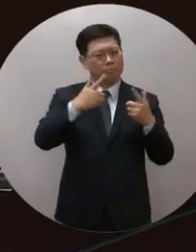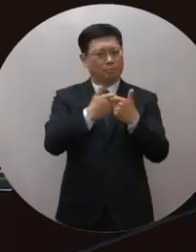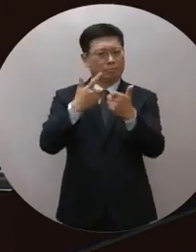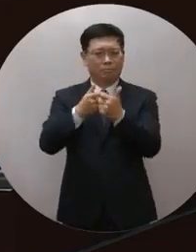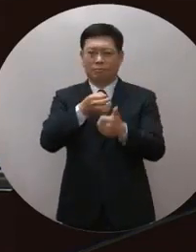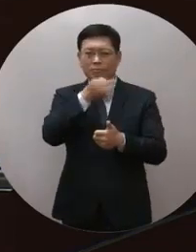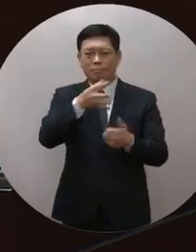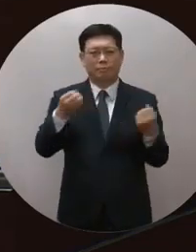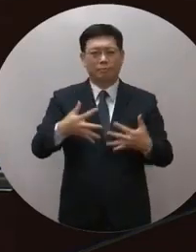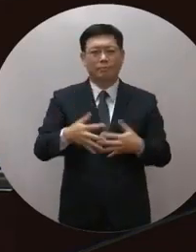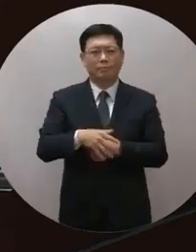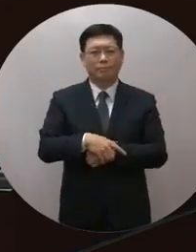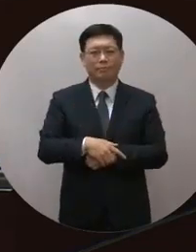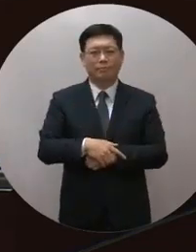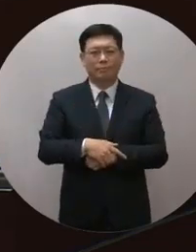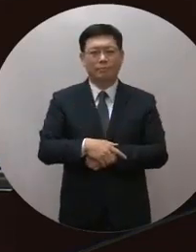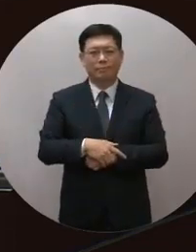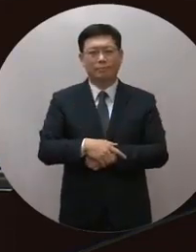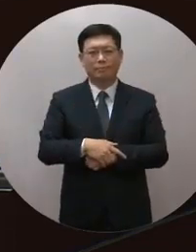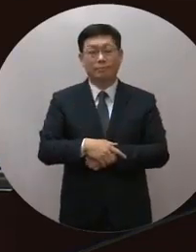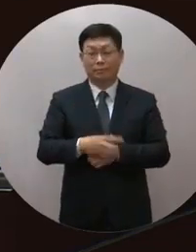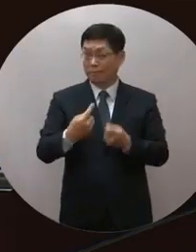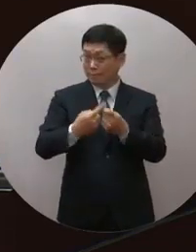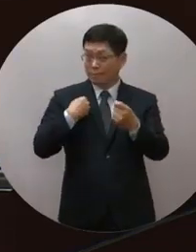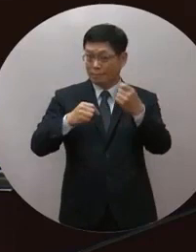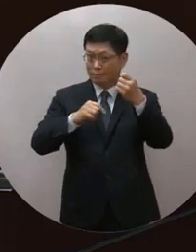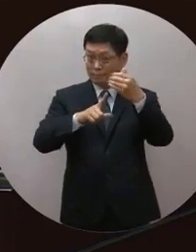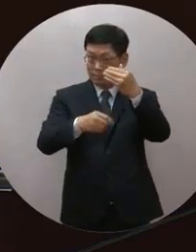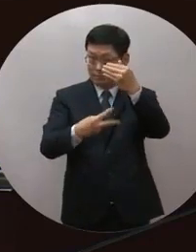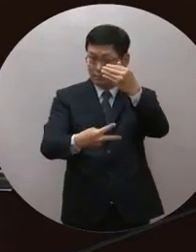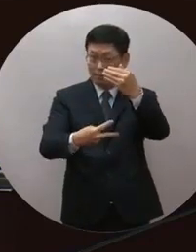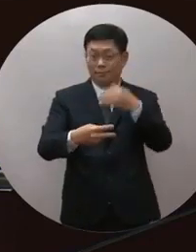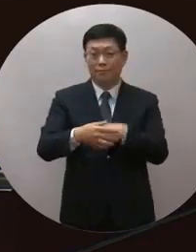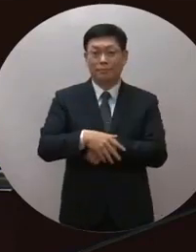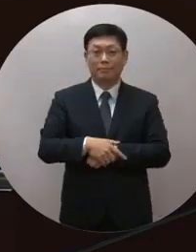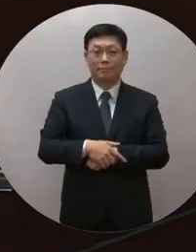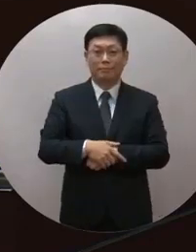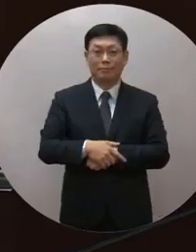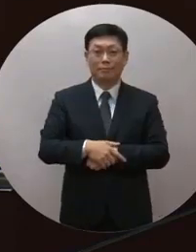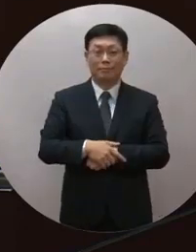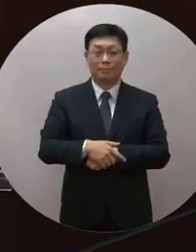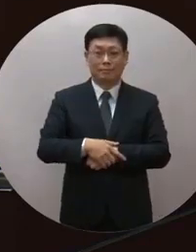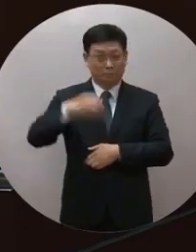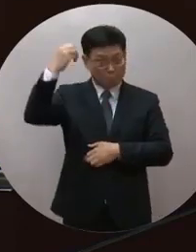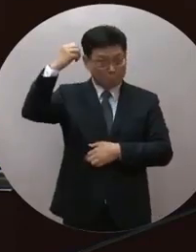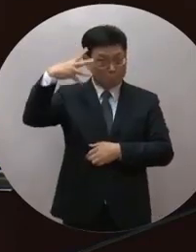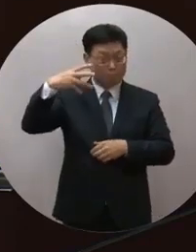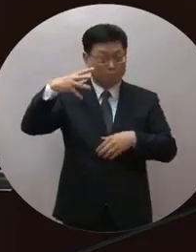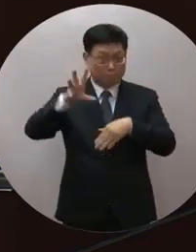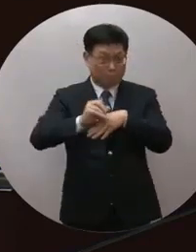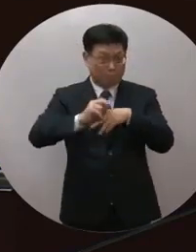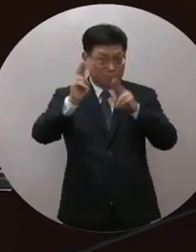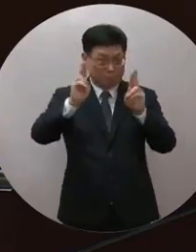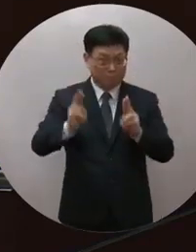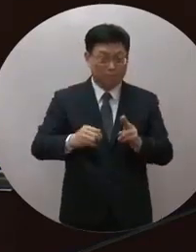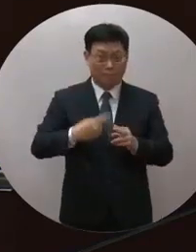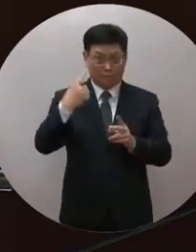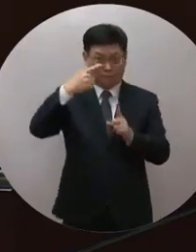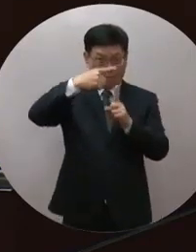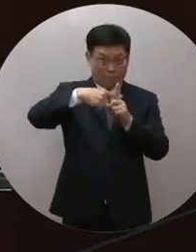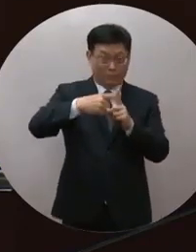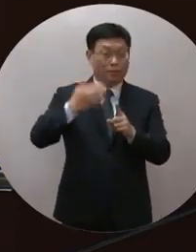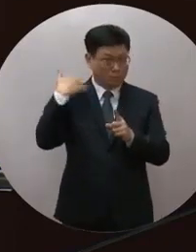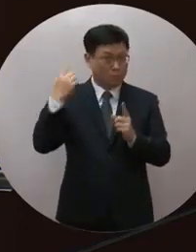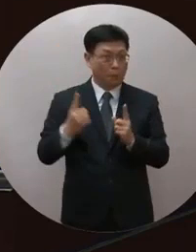虞。而去年9月2号，太阳能发电一度